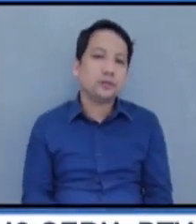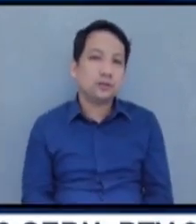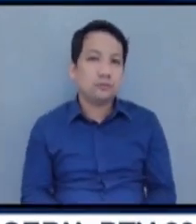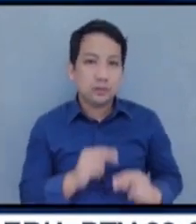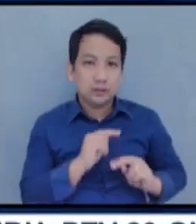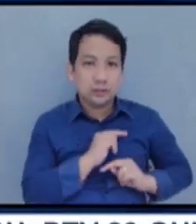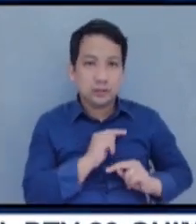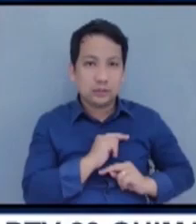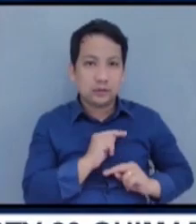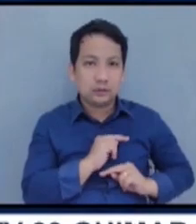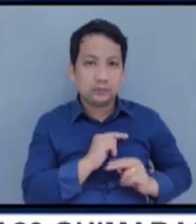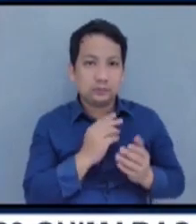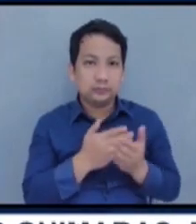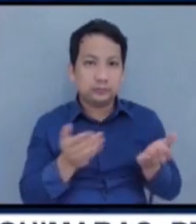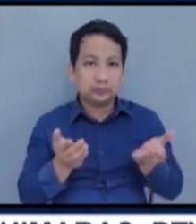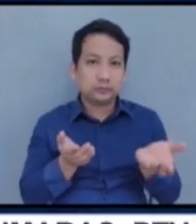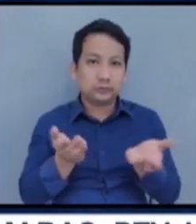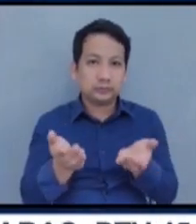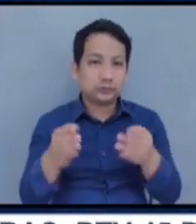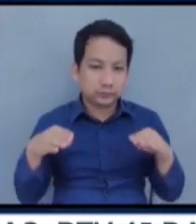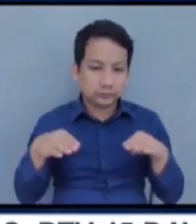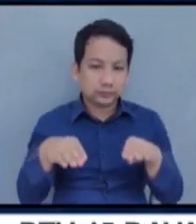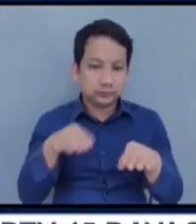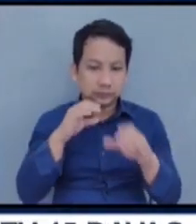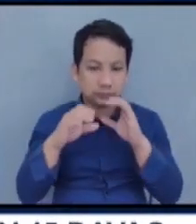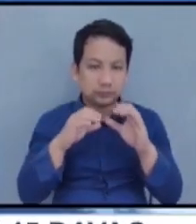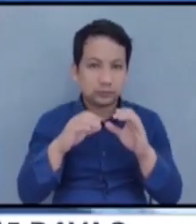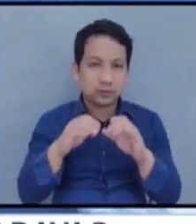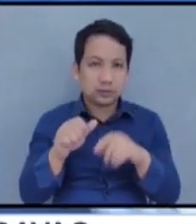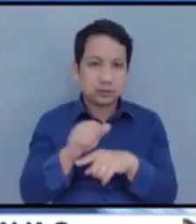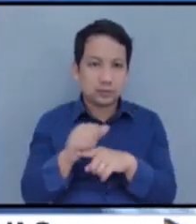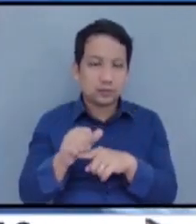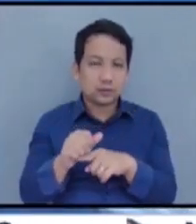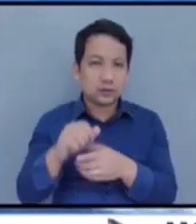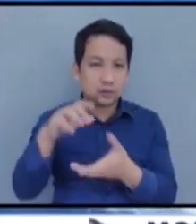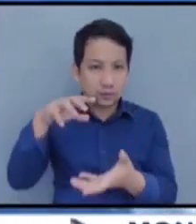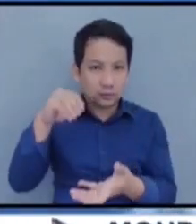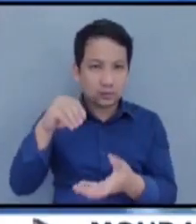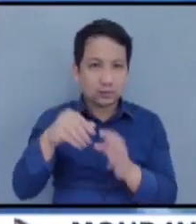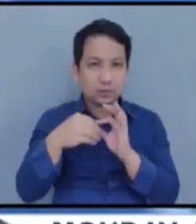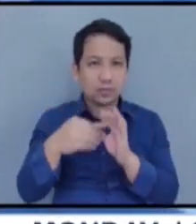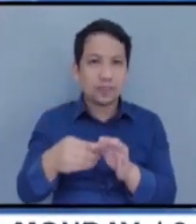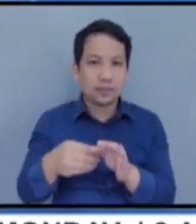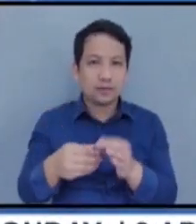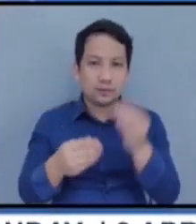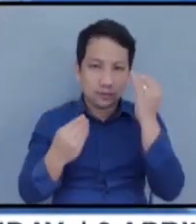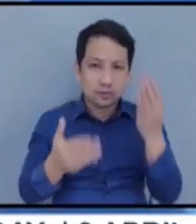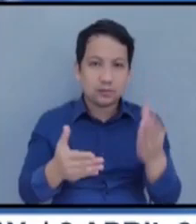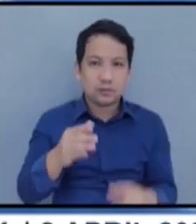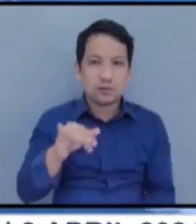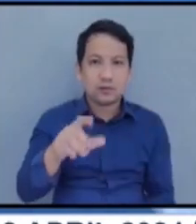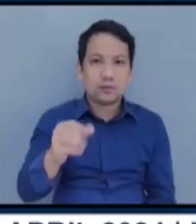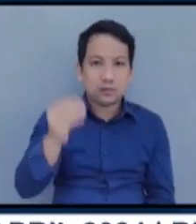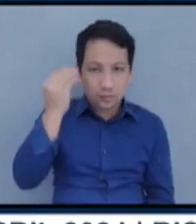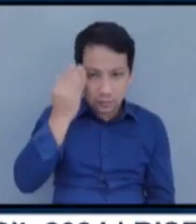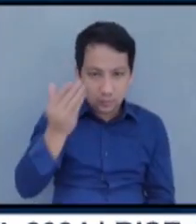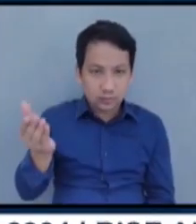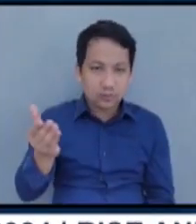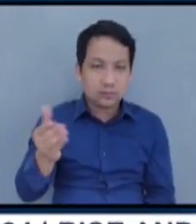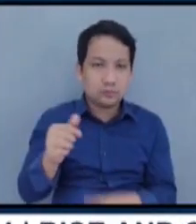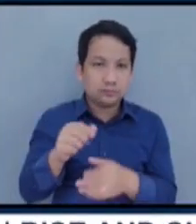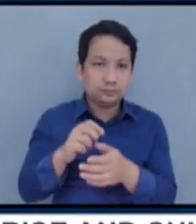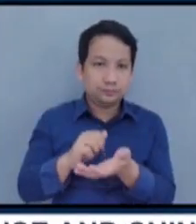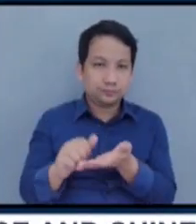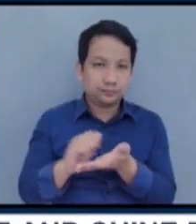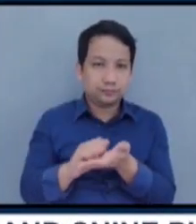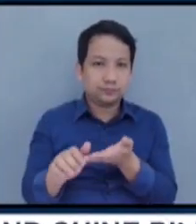nagsagawa ng communication exercise, division tactics at isang photo exercise. Sinabi ni Trinidad na layon ng nasabing drill na pahusayin pa